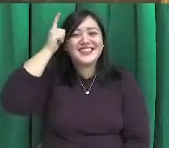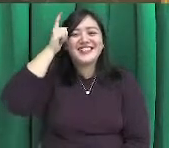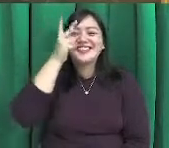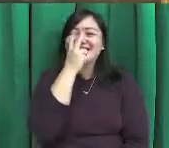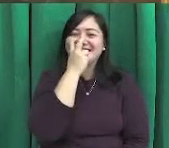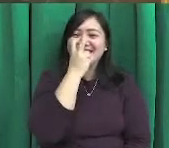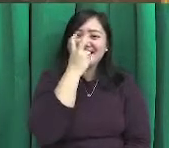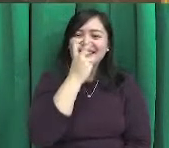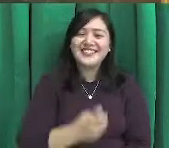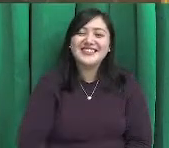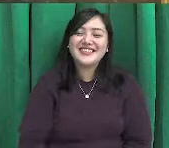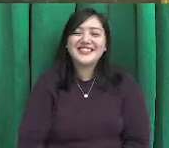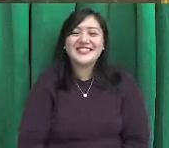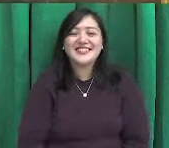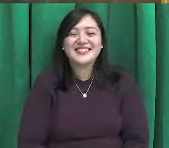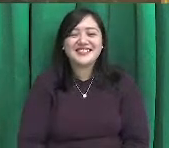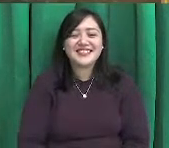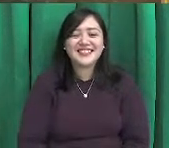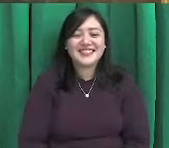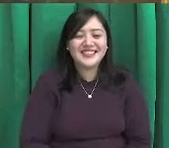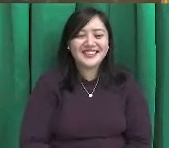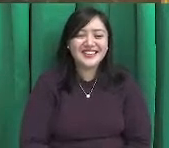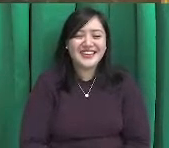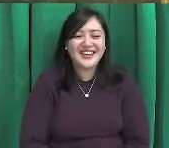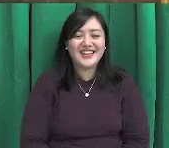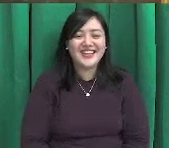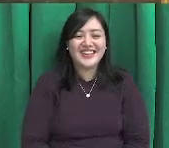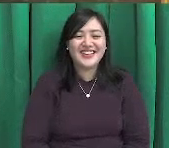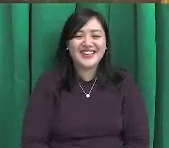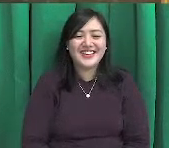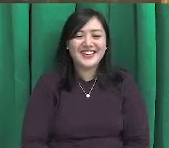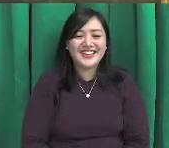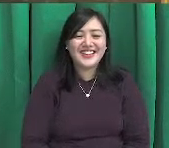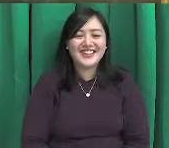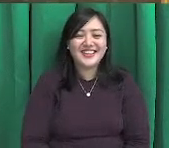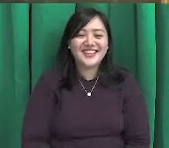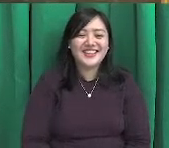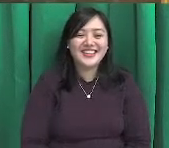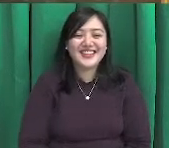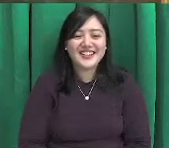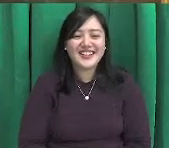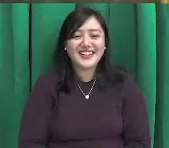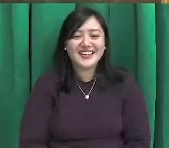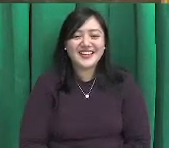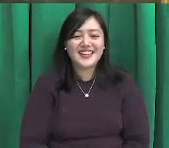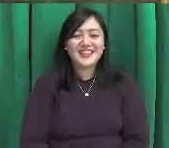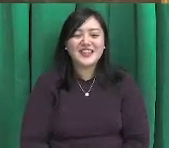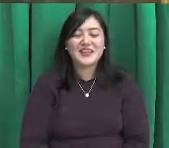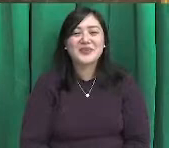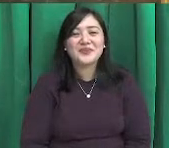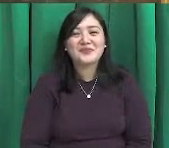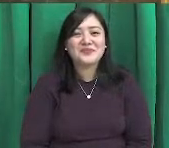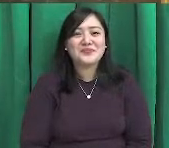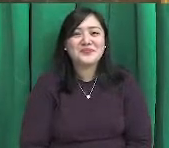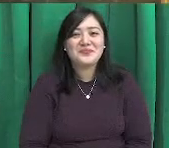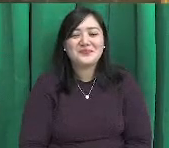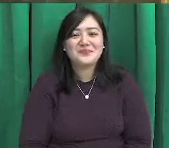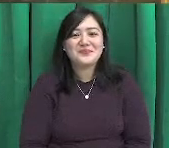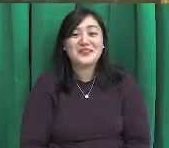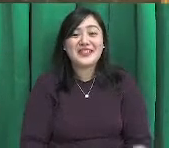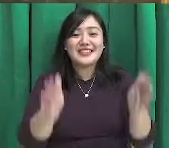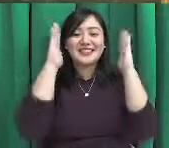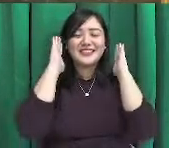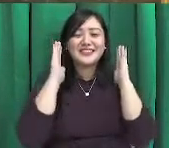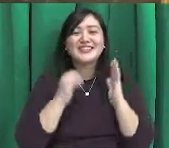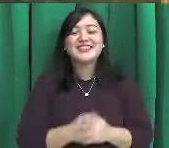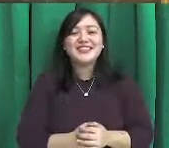Wala na naman ang comment. Bakit ba ang dami nagko-kontra? Ay, Marivic. Kayo mga... Kontra. But listen now. Di ba? O, tingnan